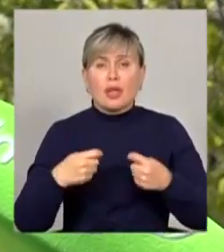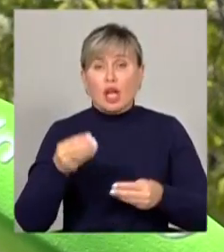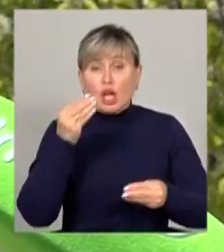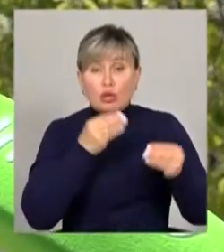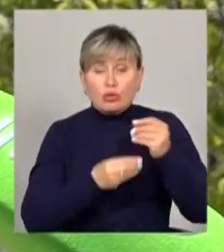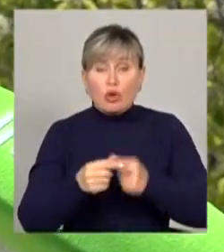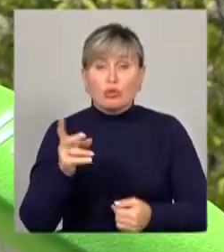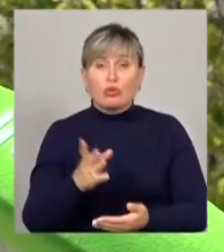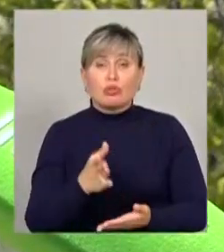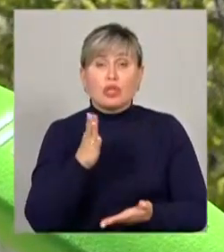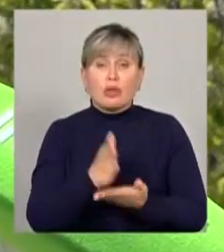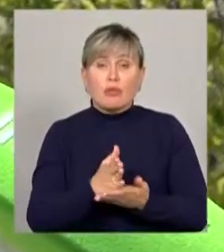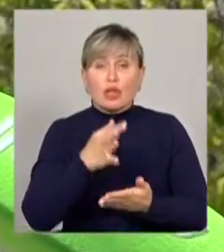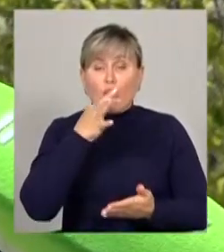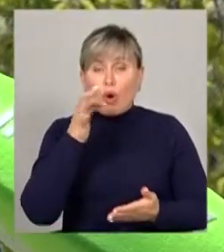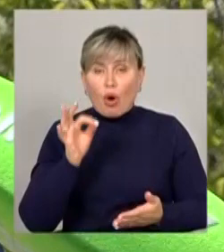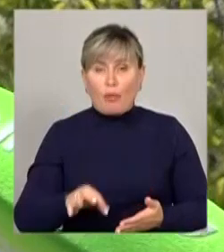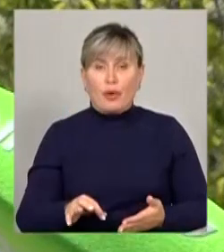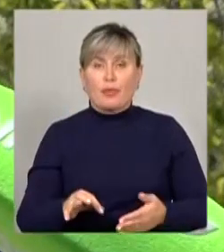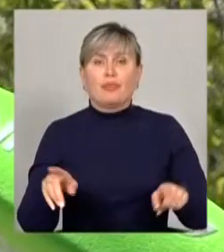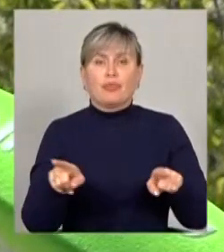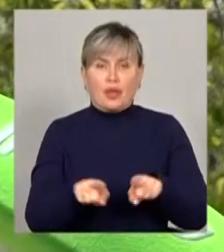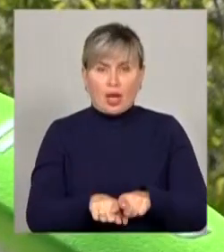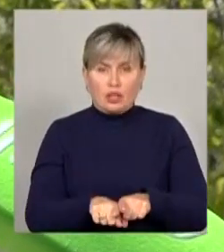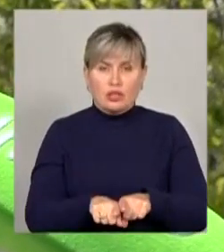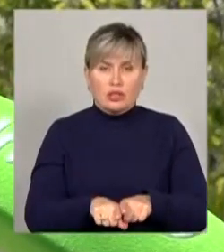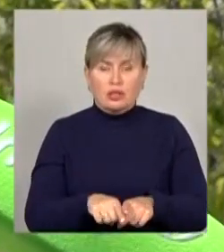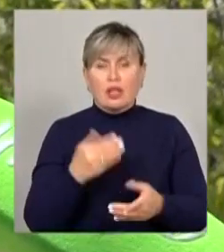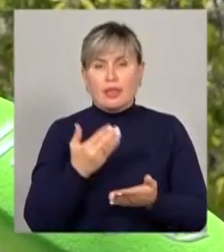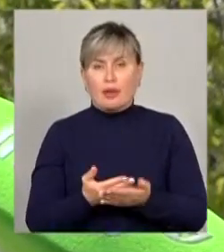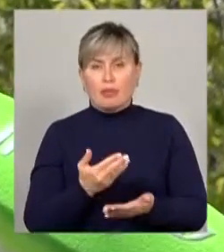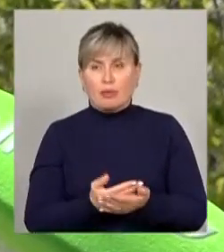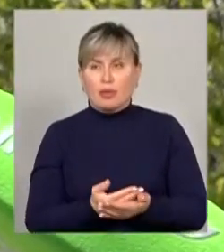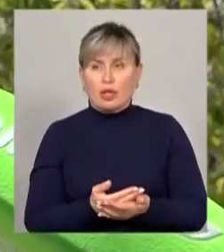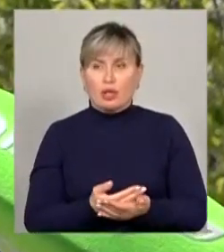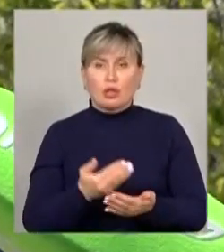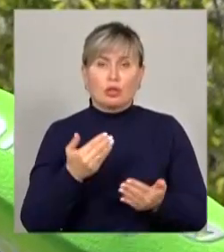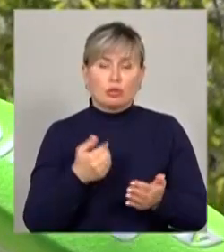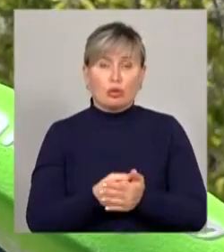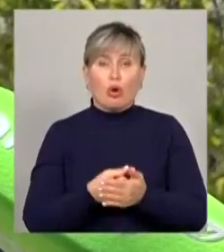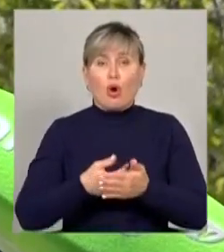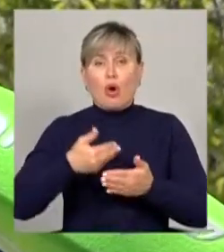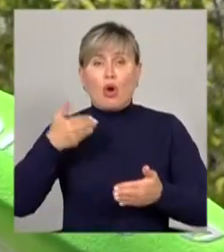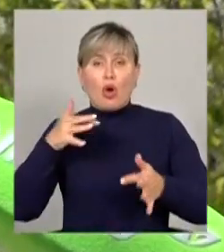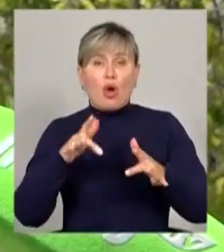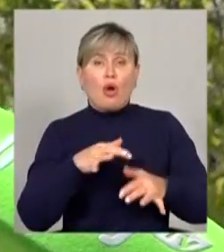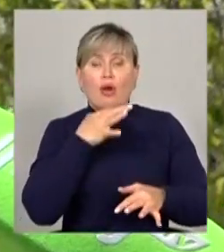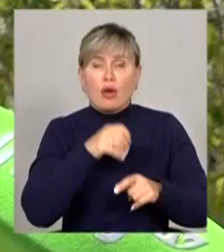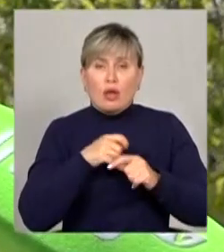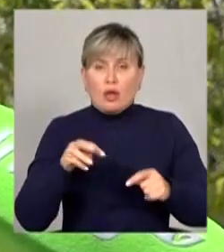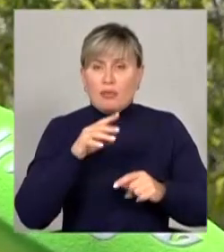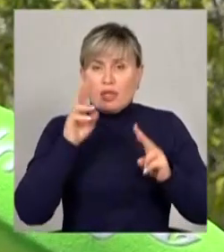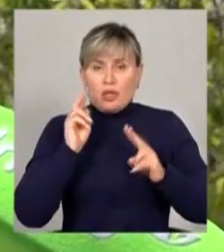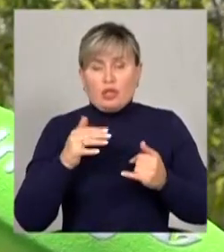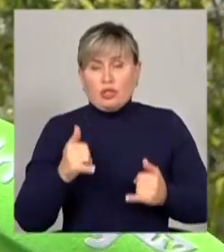нужно иметь определенные навыки. То есть то же самое, что, допустим, до компьютеризации мы не знали, что это такое, но